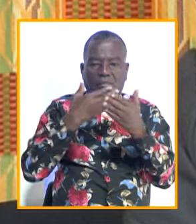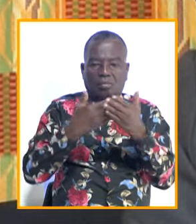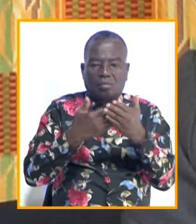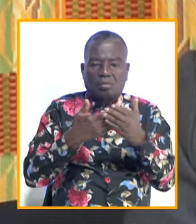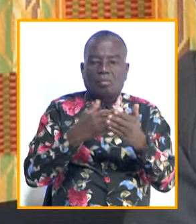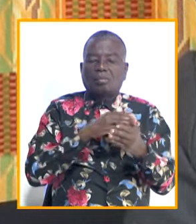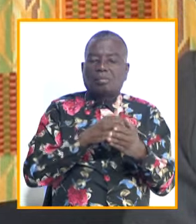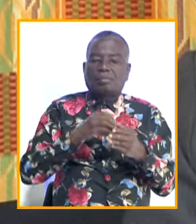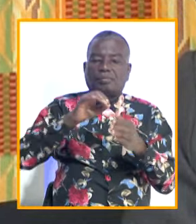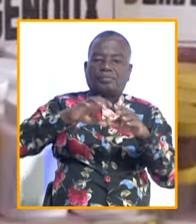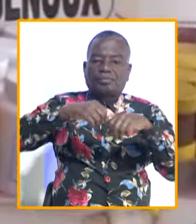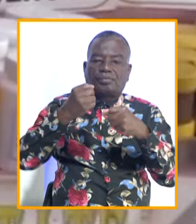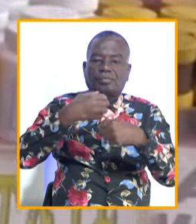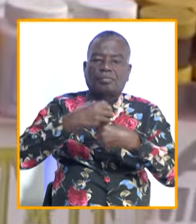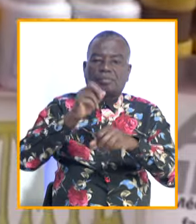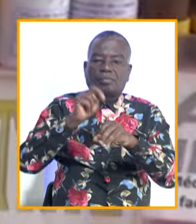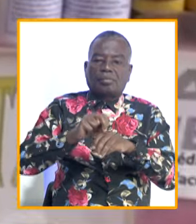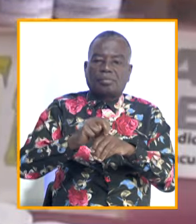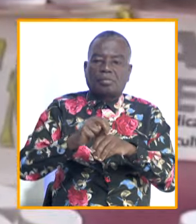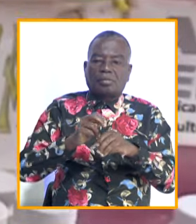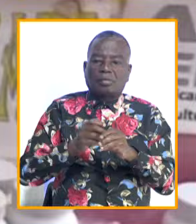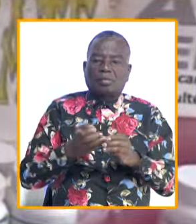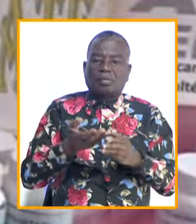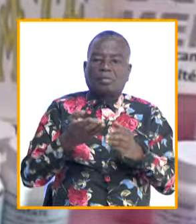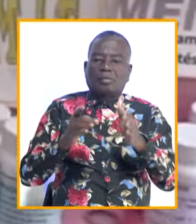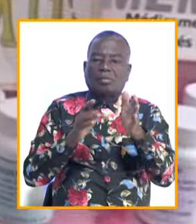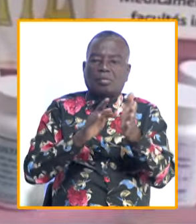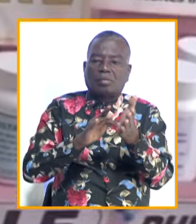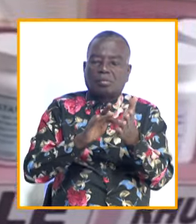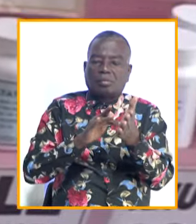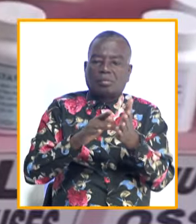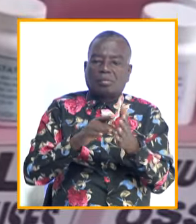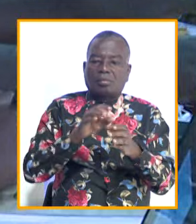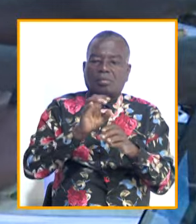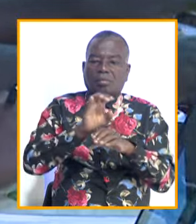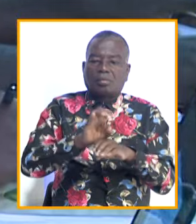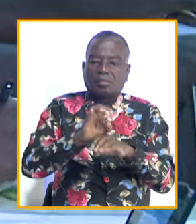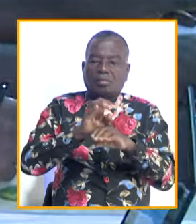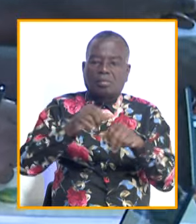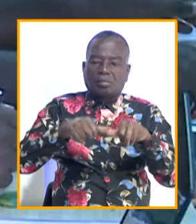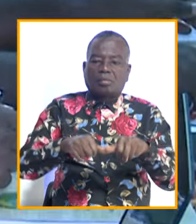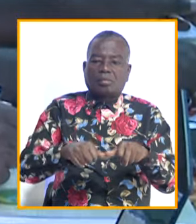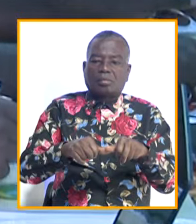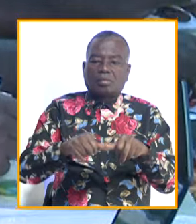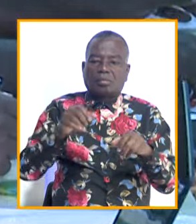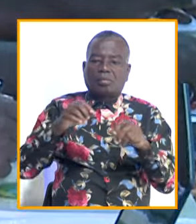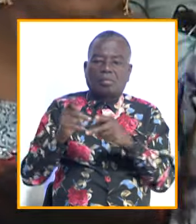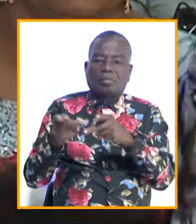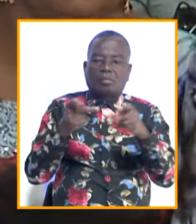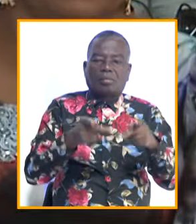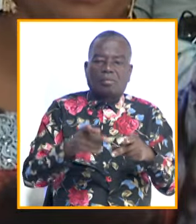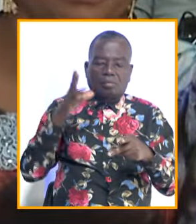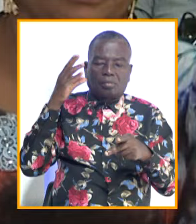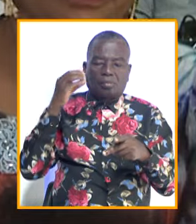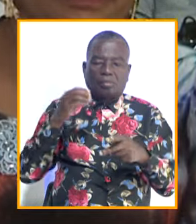la création d'institutions dédiées et la promotion de médicaments issus de la pharmacopée traditionnelle. Il reste essentiel, selon les experts,